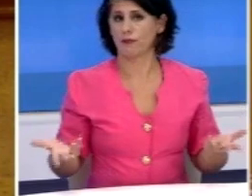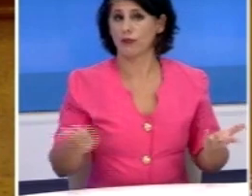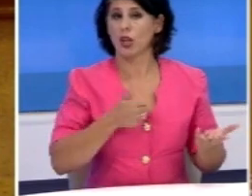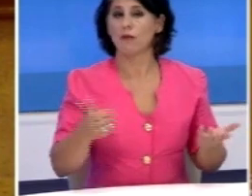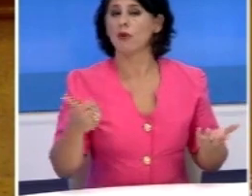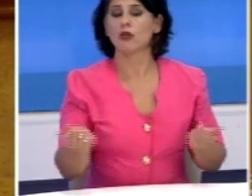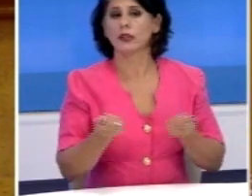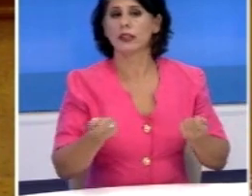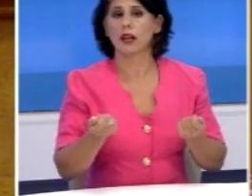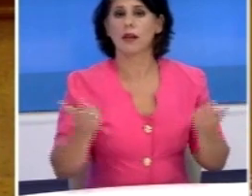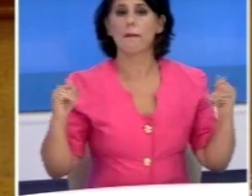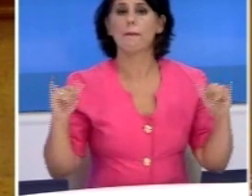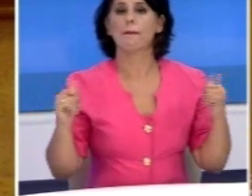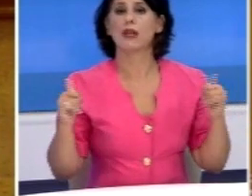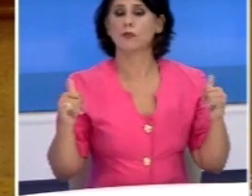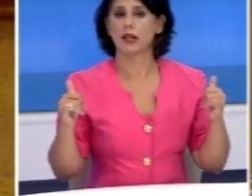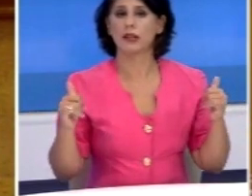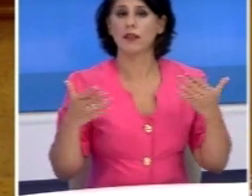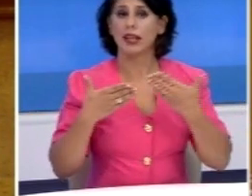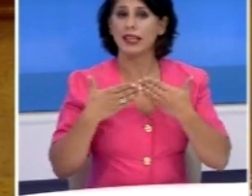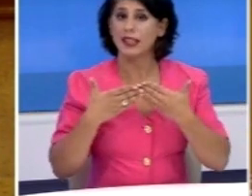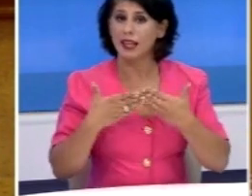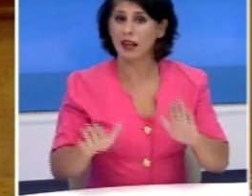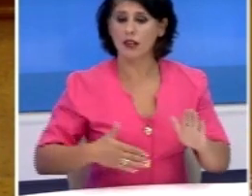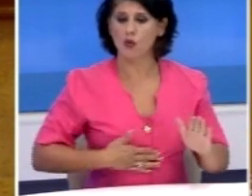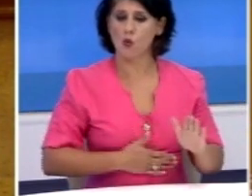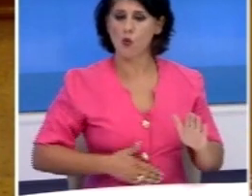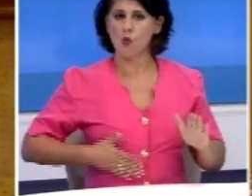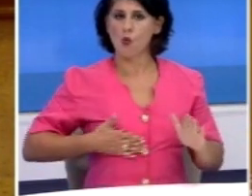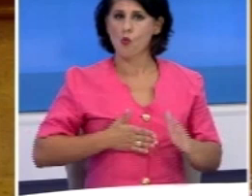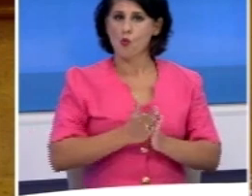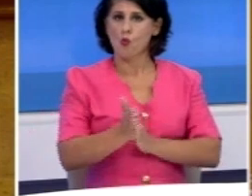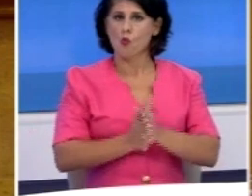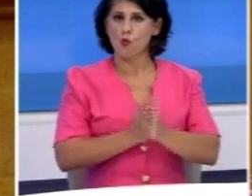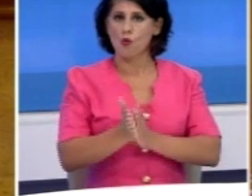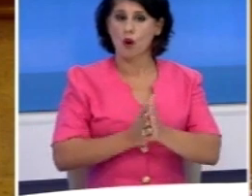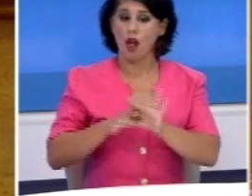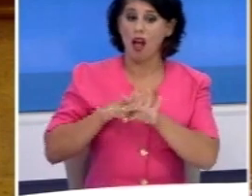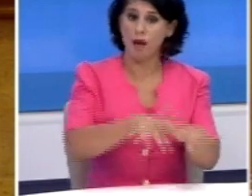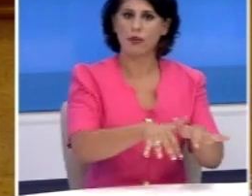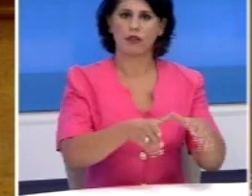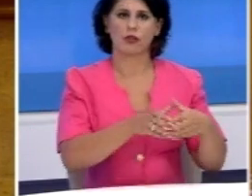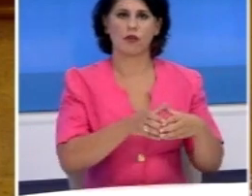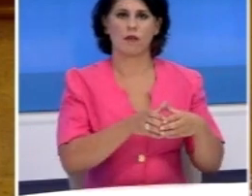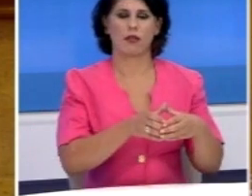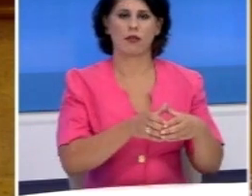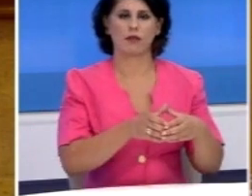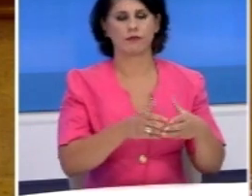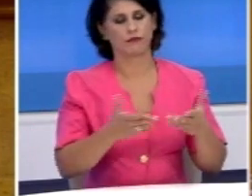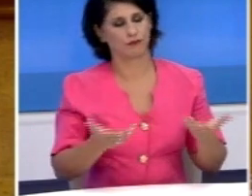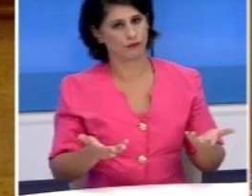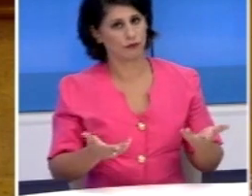να παίζουν το παιχνίδι και να ανοίγουν την όρεξη των πιο επιθετικών κύκλων. Λέτε